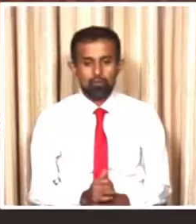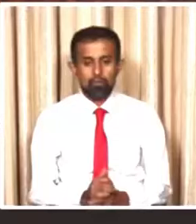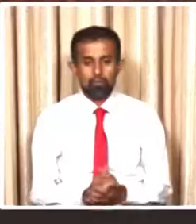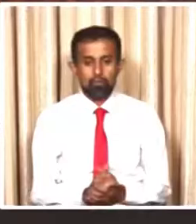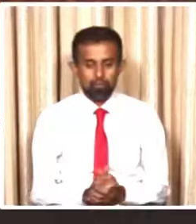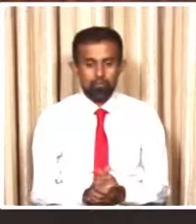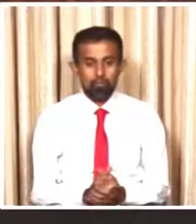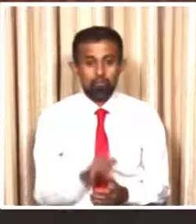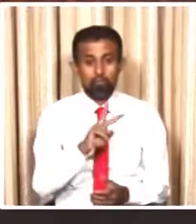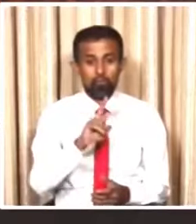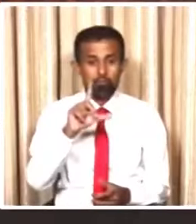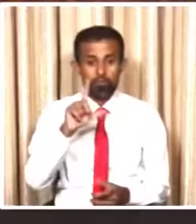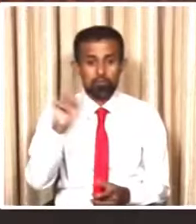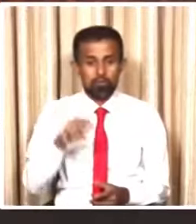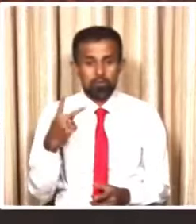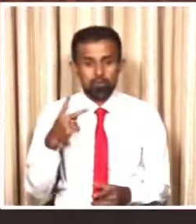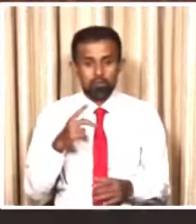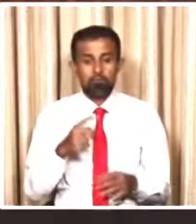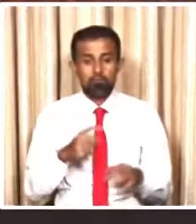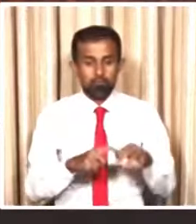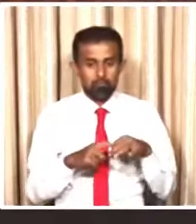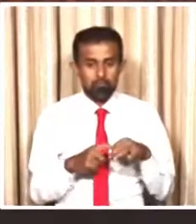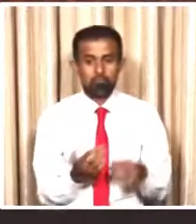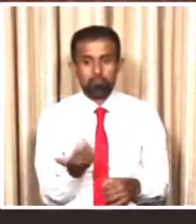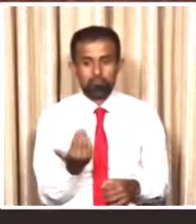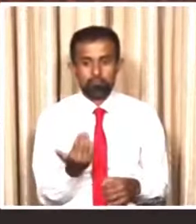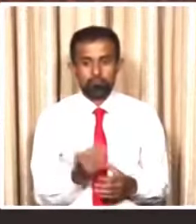ඔබතුමාගේ 22-2 ප්‍රශ්නේ ගන්න.